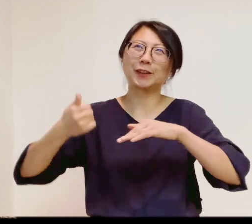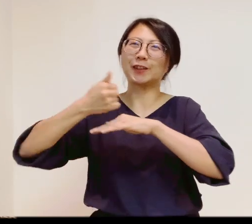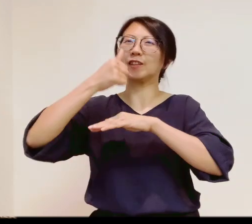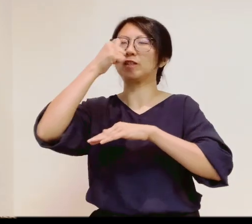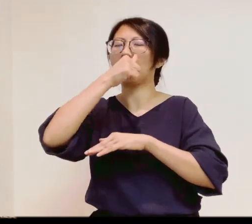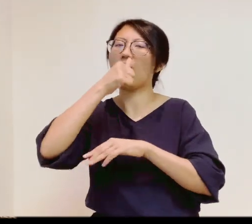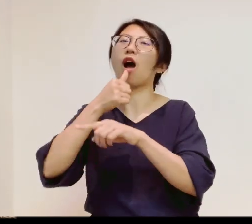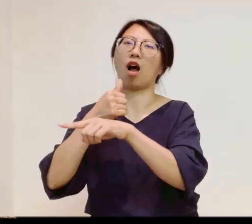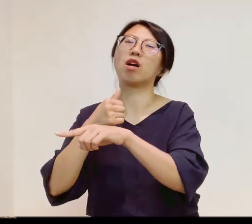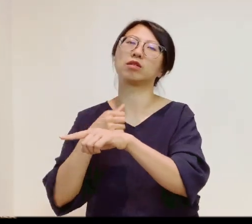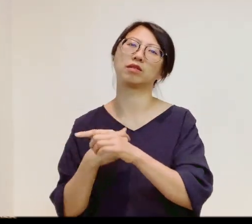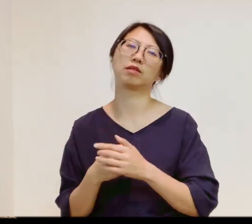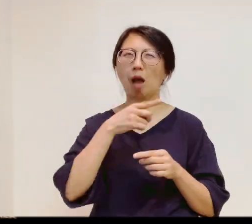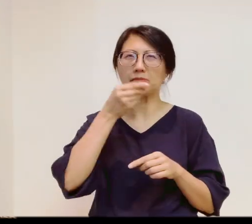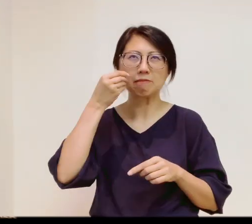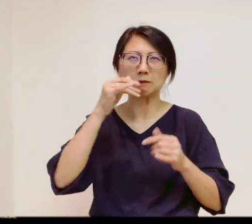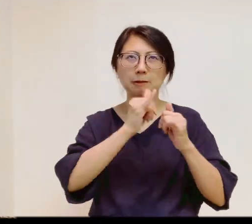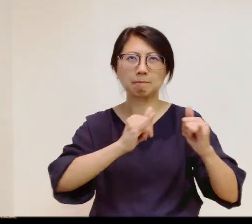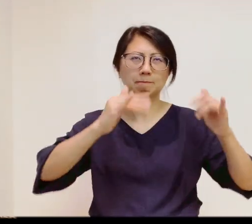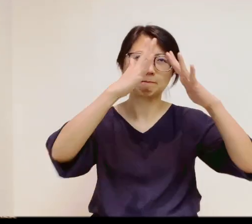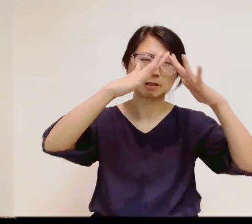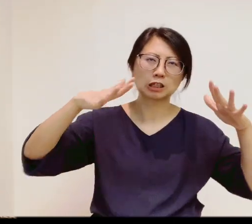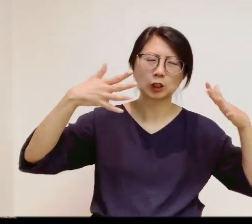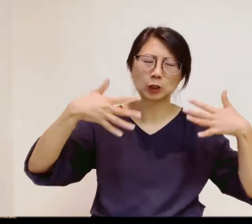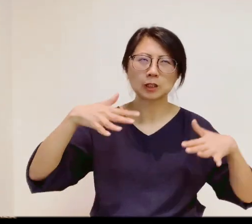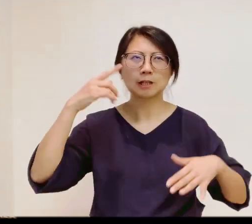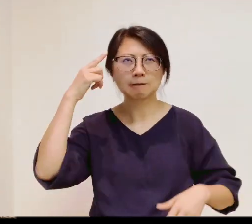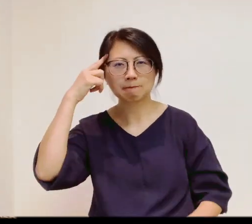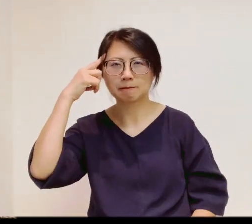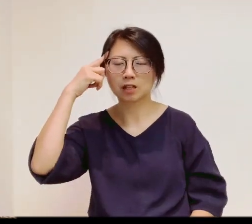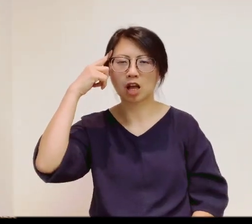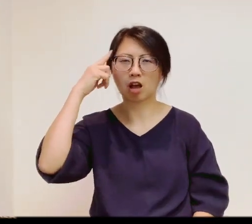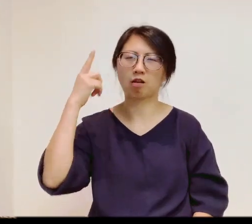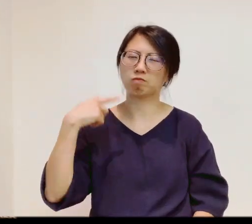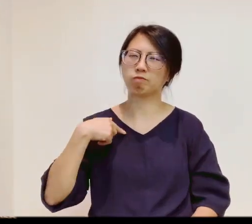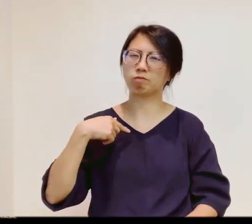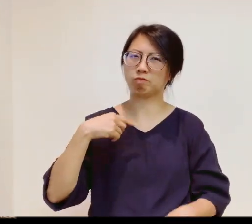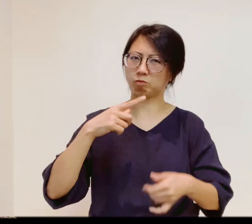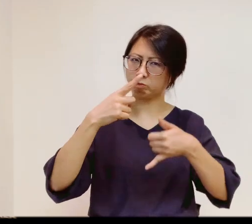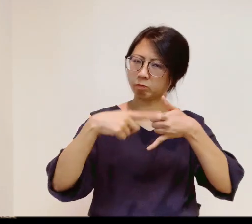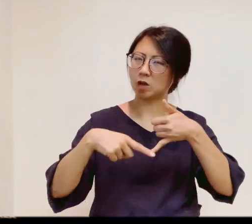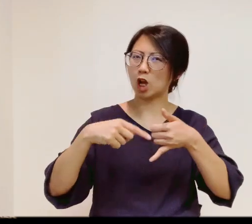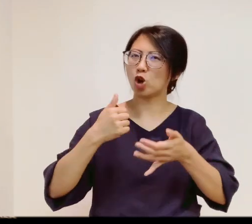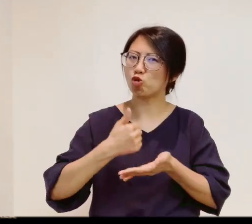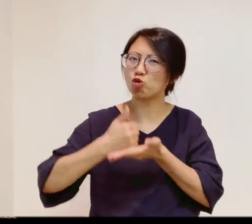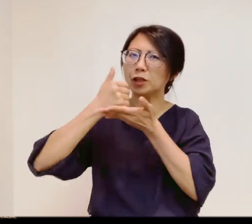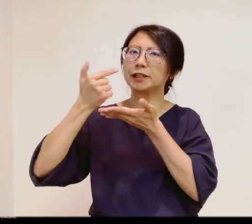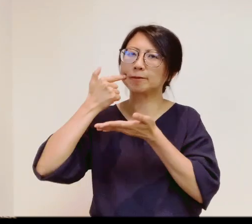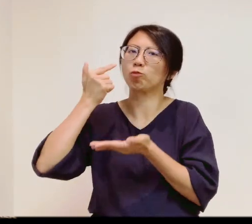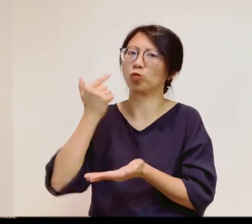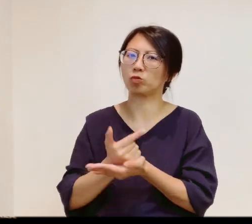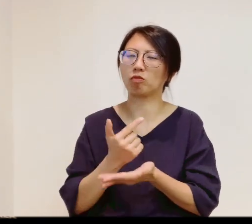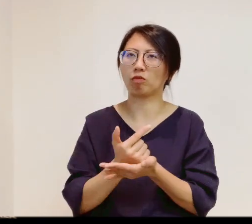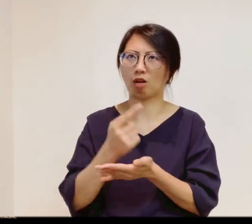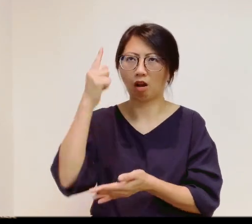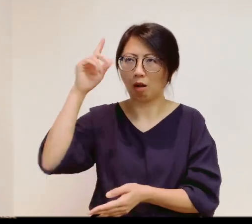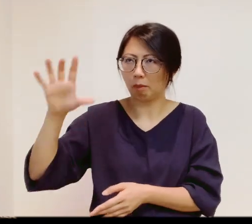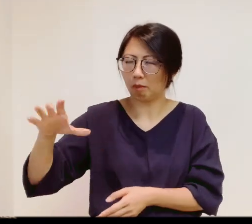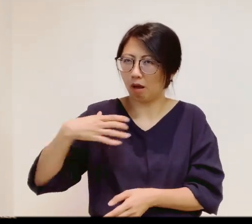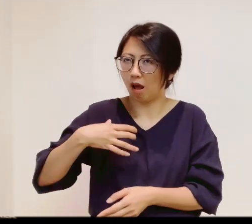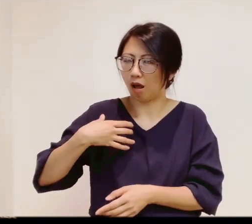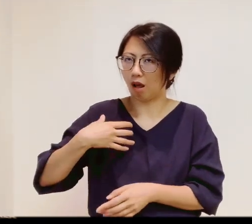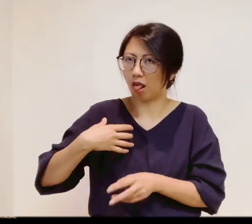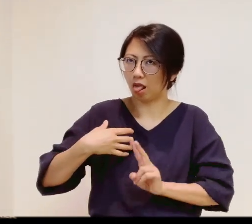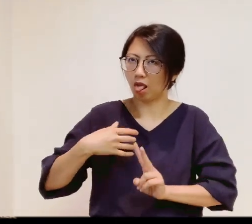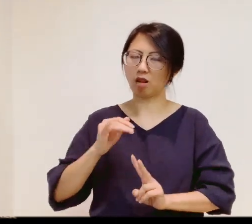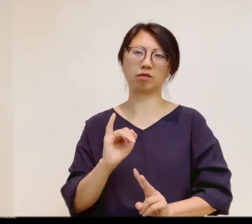個嘅集中營裏邊到呢班衰人之後咧，其實佢自己就不斷提醒自己啊，佢做人要有尊嚴